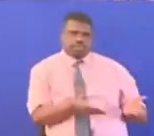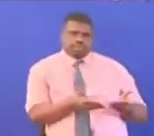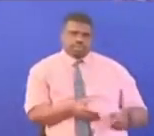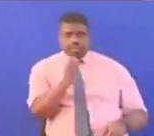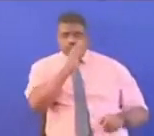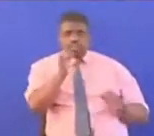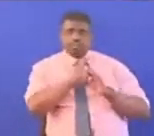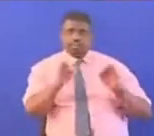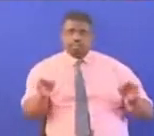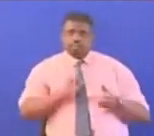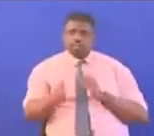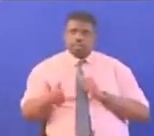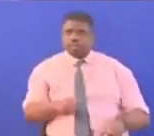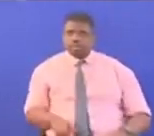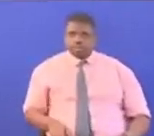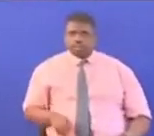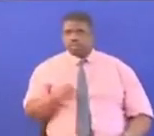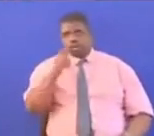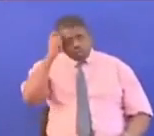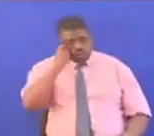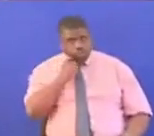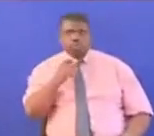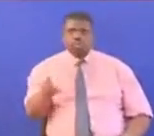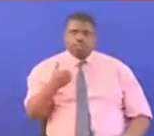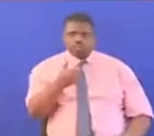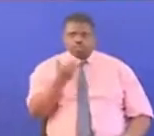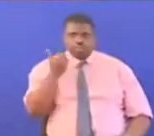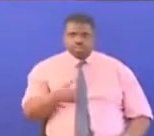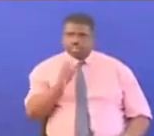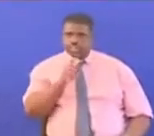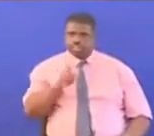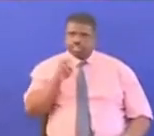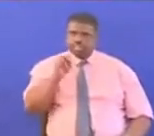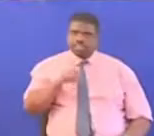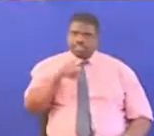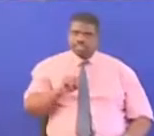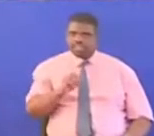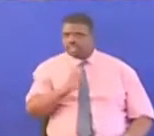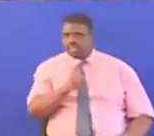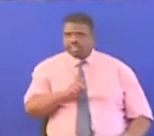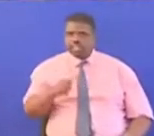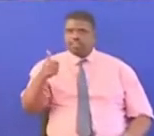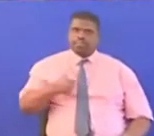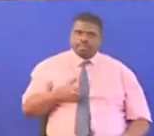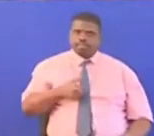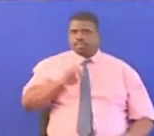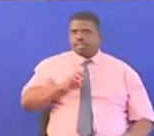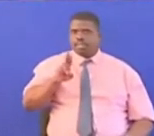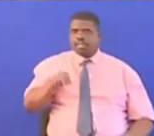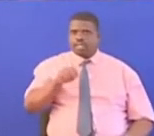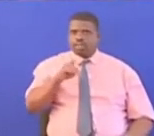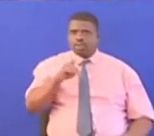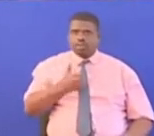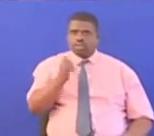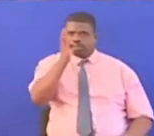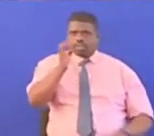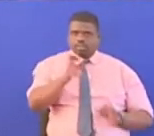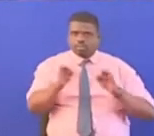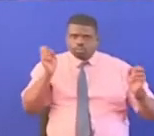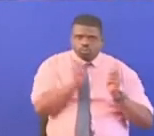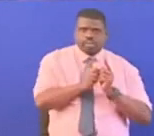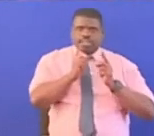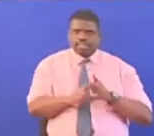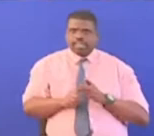mchana mwema. Kwa niaba ya Habibu Puruti na Kudra Mnisi pamoja na Zanel Chiza, mimi ni Evans Mhando, niwatakie mchana mwema. Tukutane